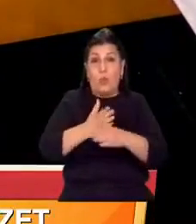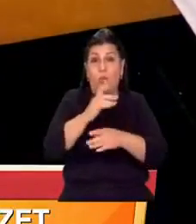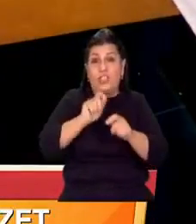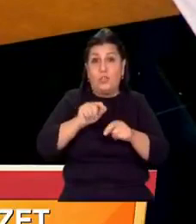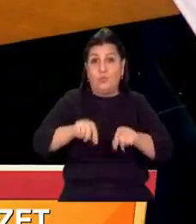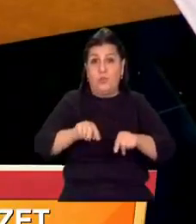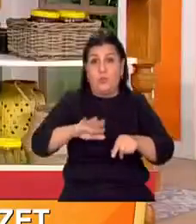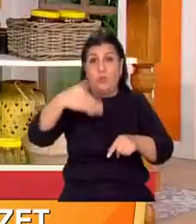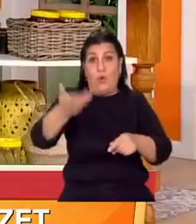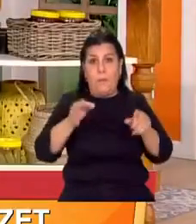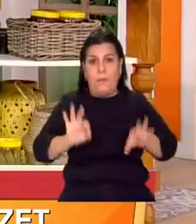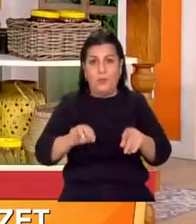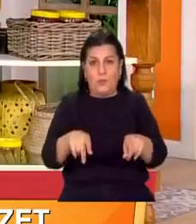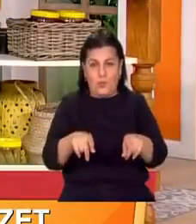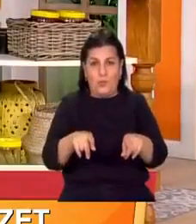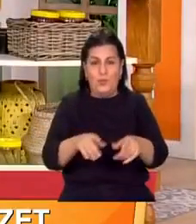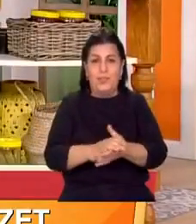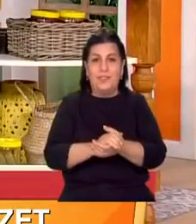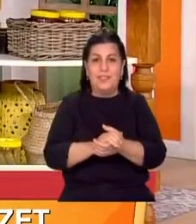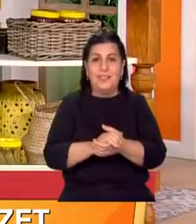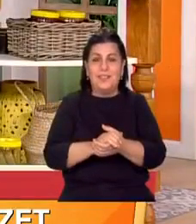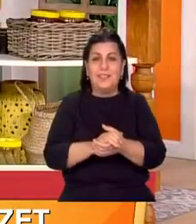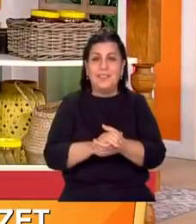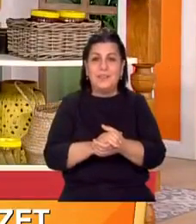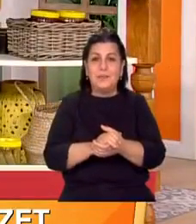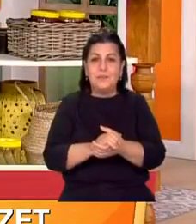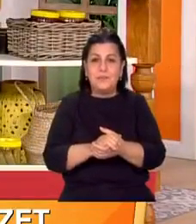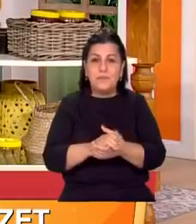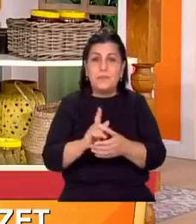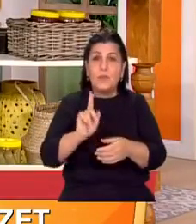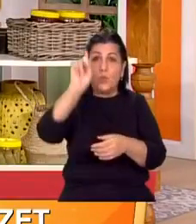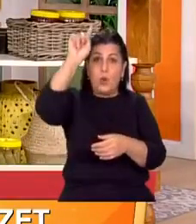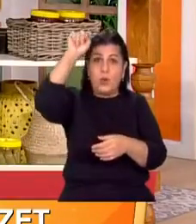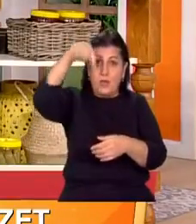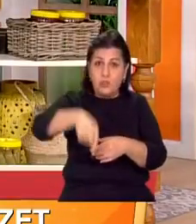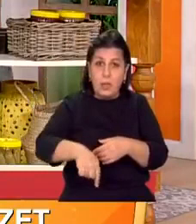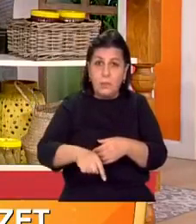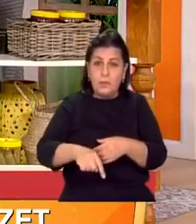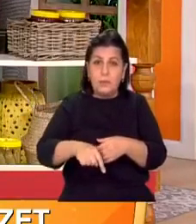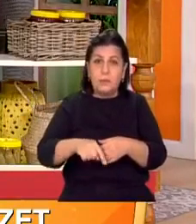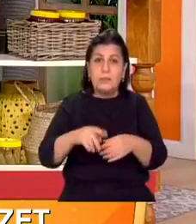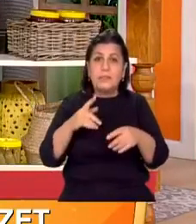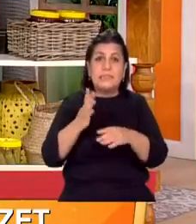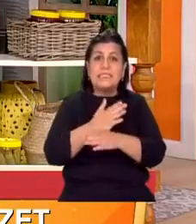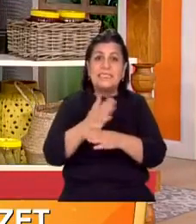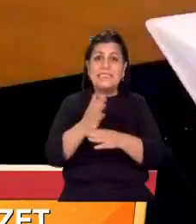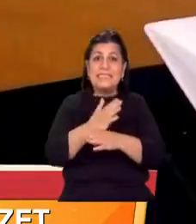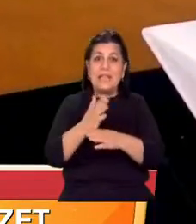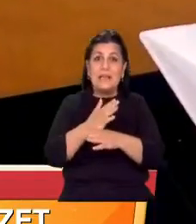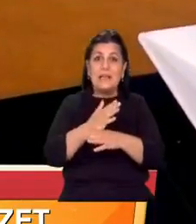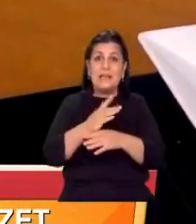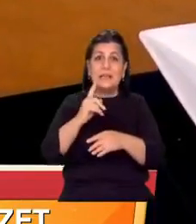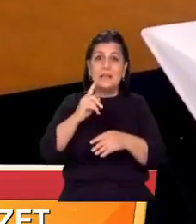Şu an şuradan Ben bir kabul edecek mi yukarıdan aşağıya doğru olur mu